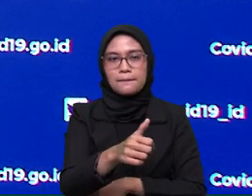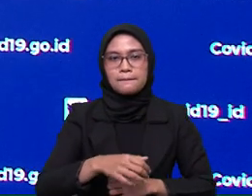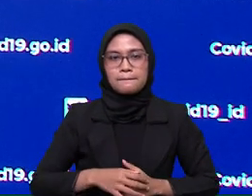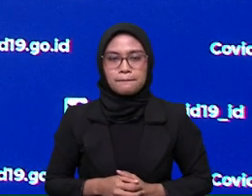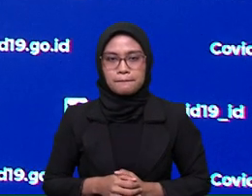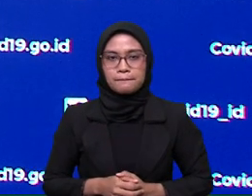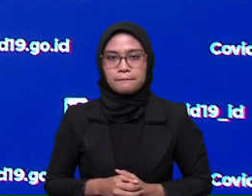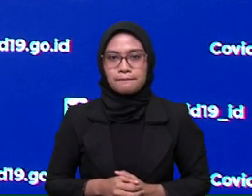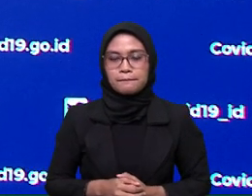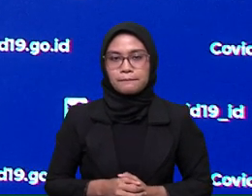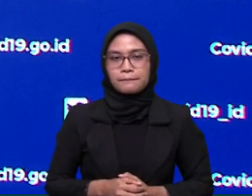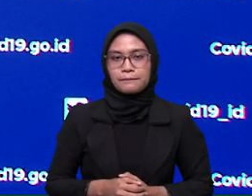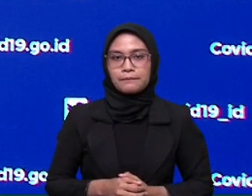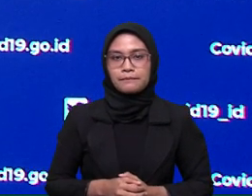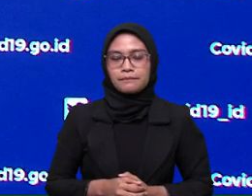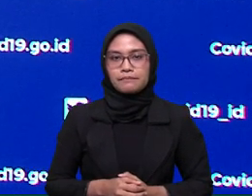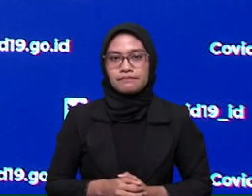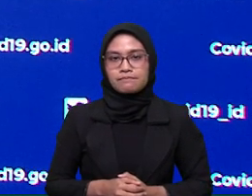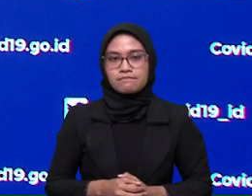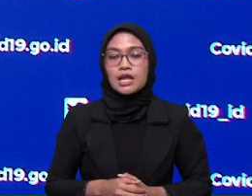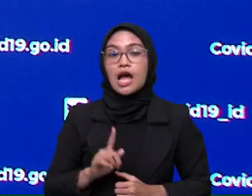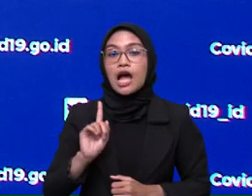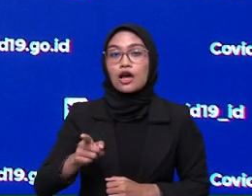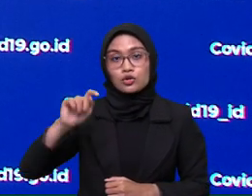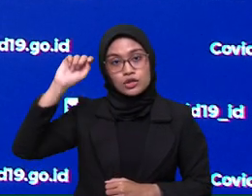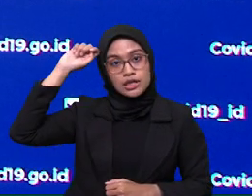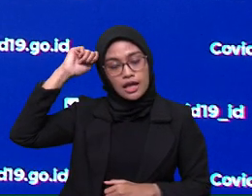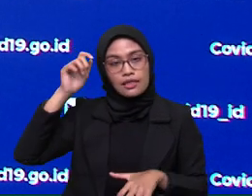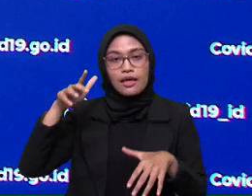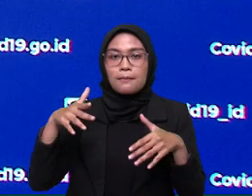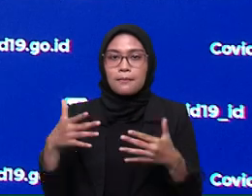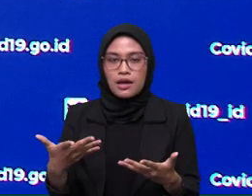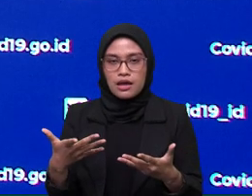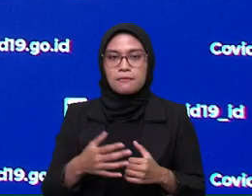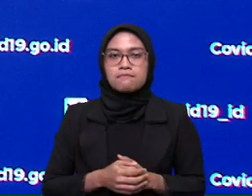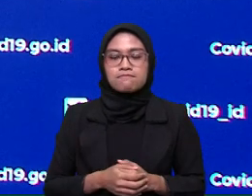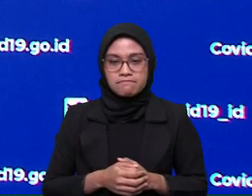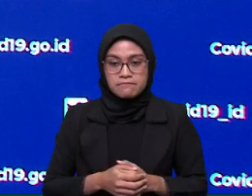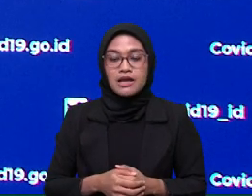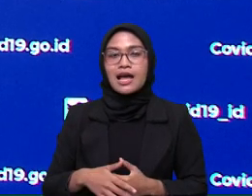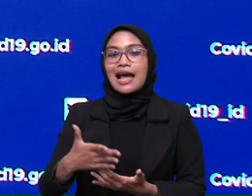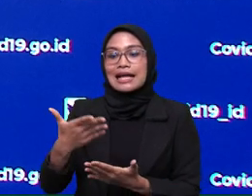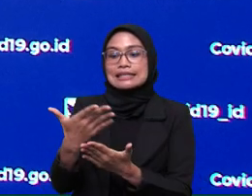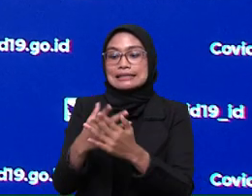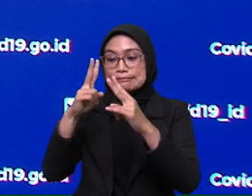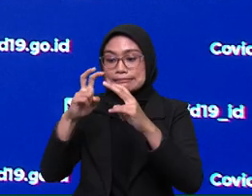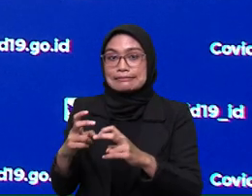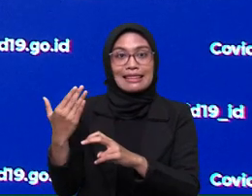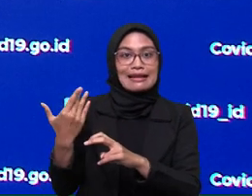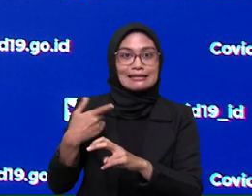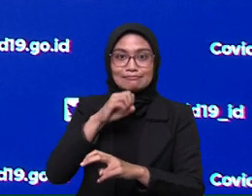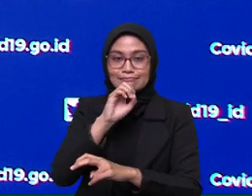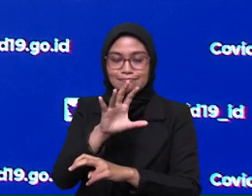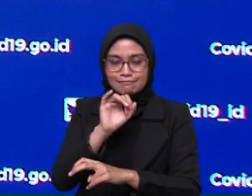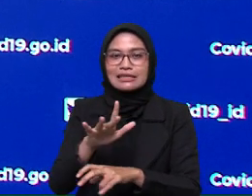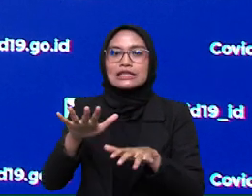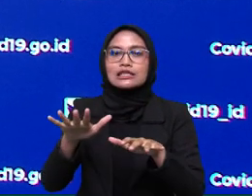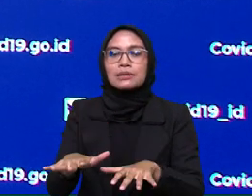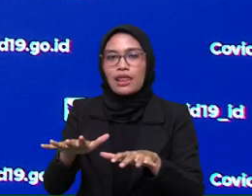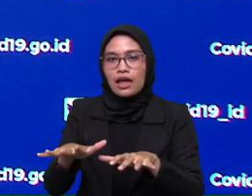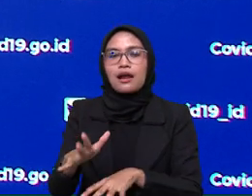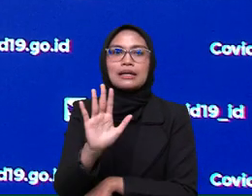varian sebelumnya perlu diingat simpulan ini masih bersifat sementara dan membutuhkan studi